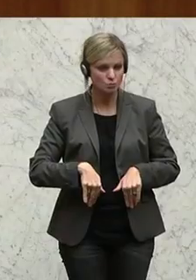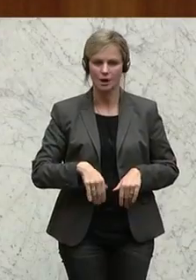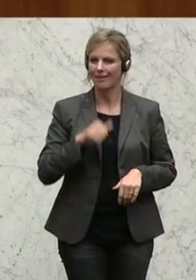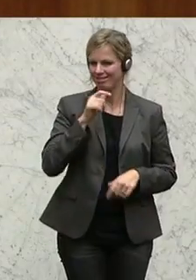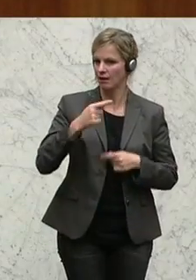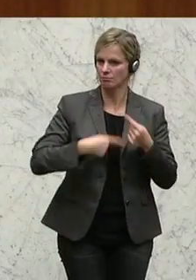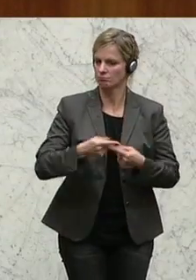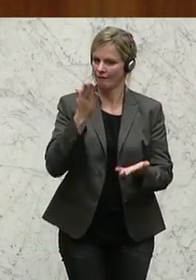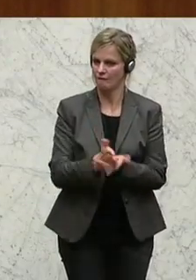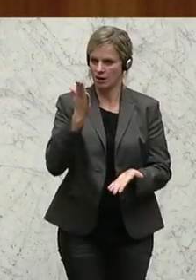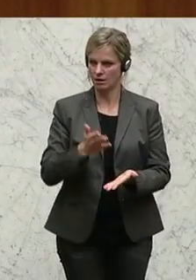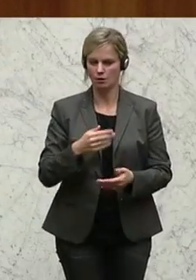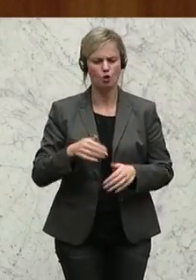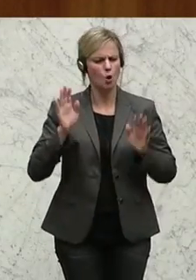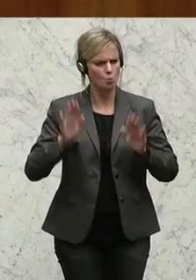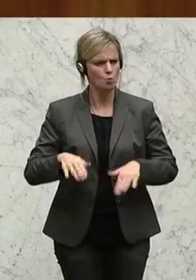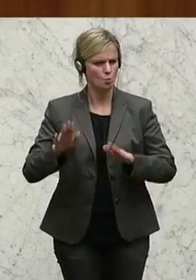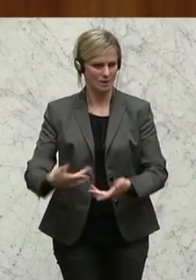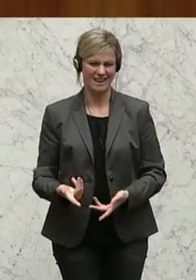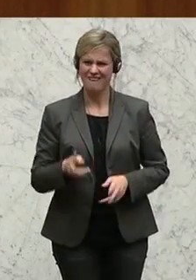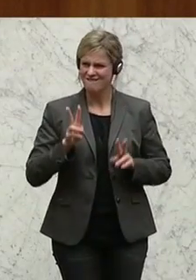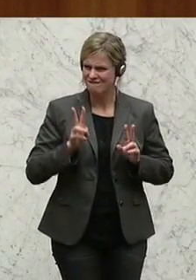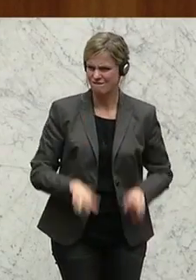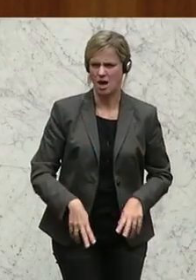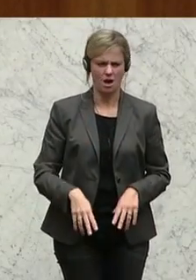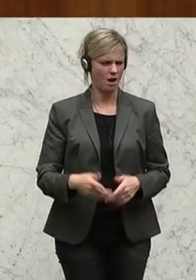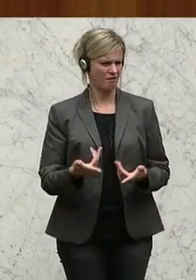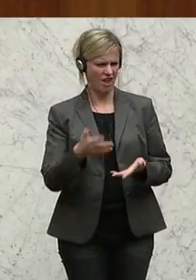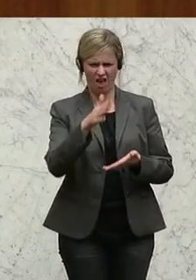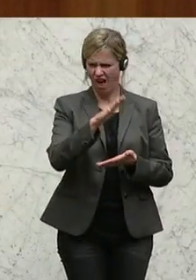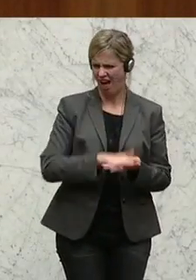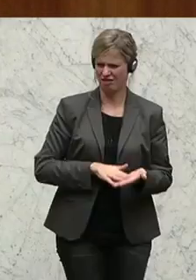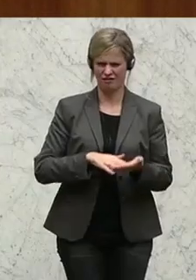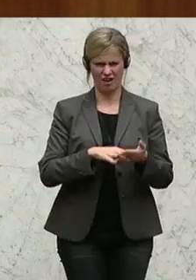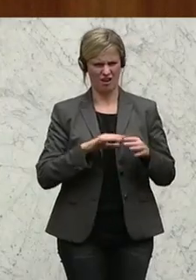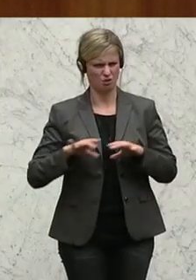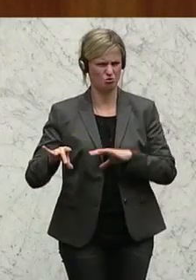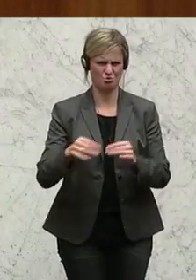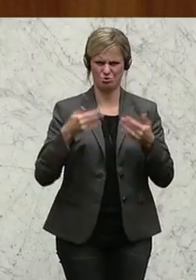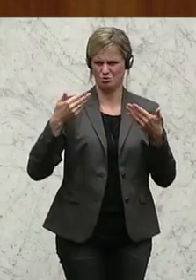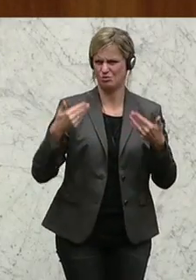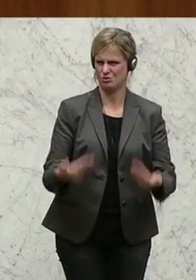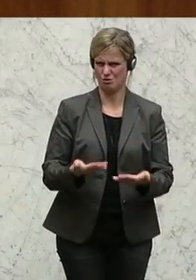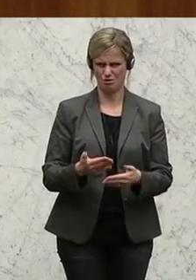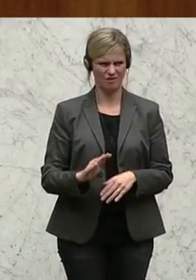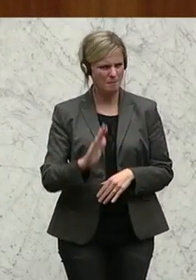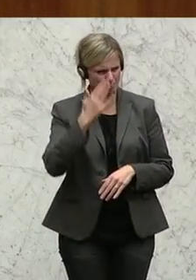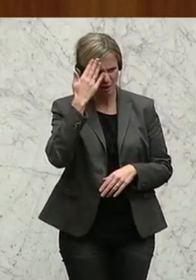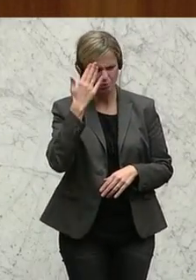verschleppen wir es weiter. Es war Dilettantismus im besten aller Fälle, wenn nicht bewusste Verletzung